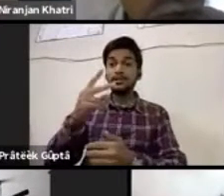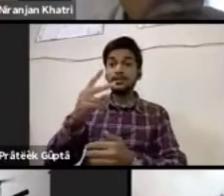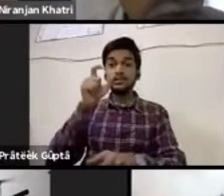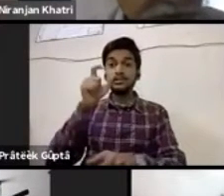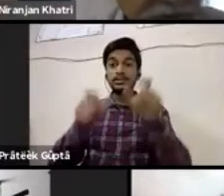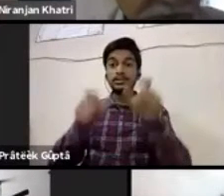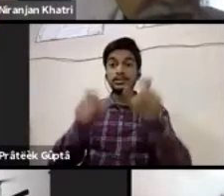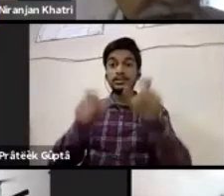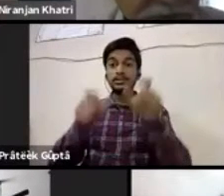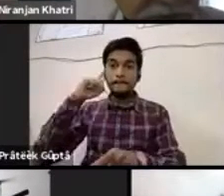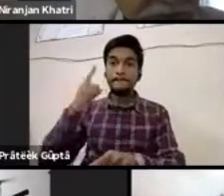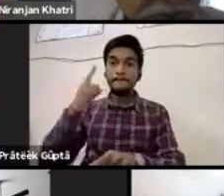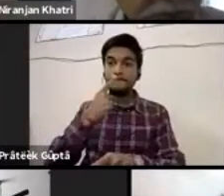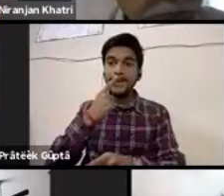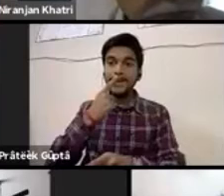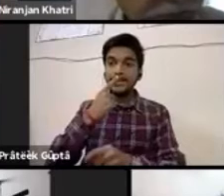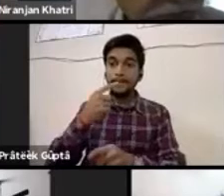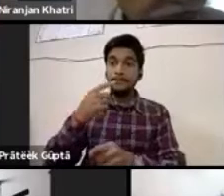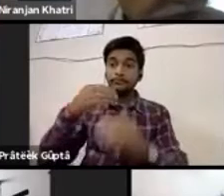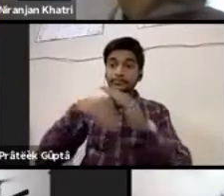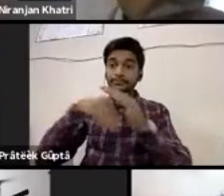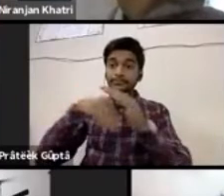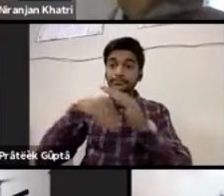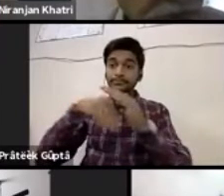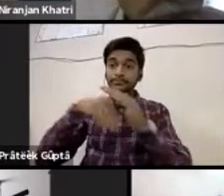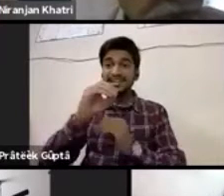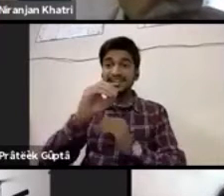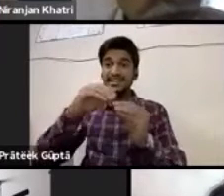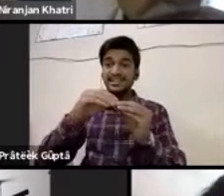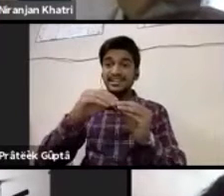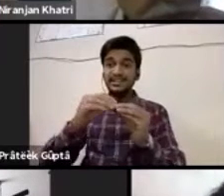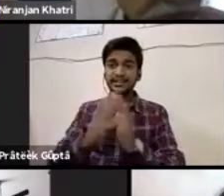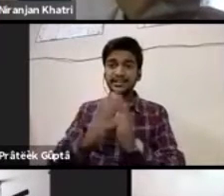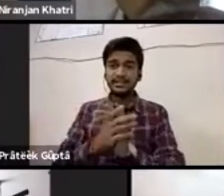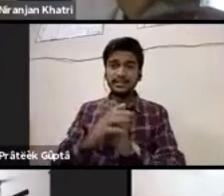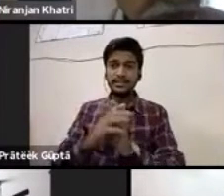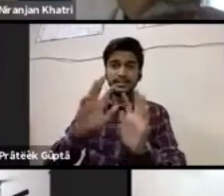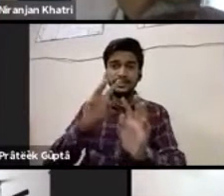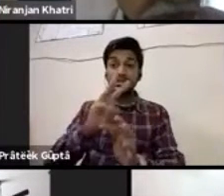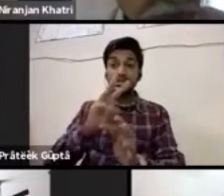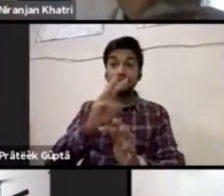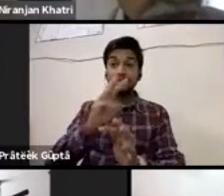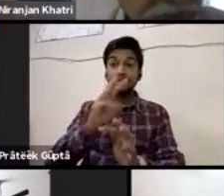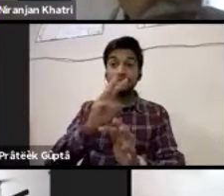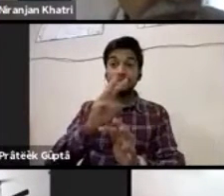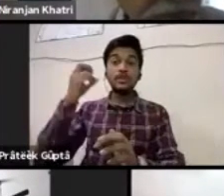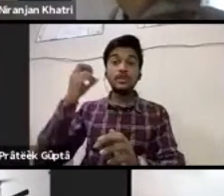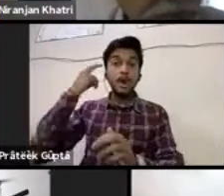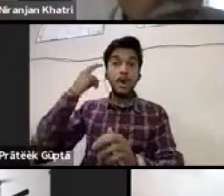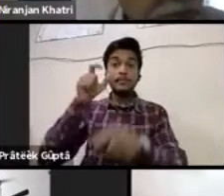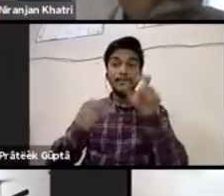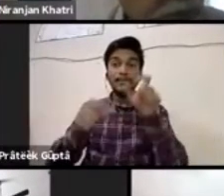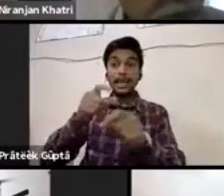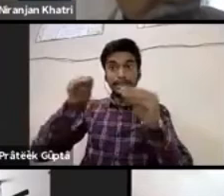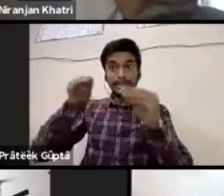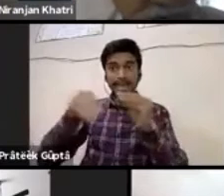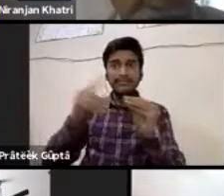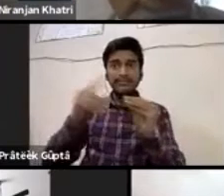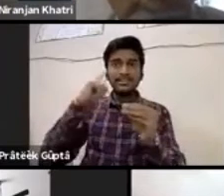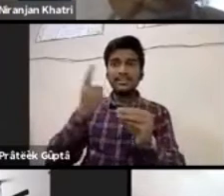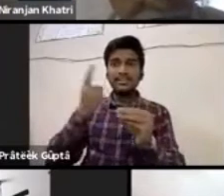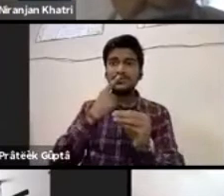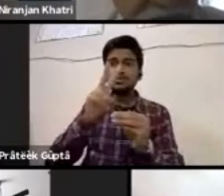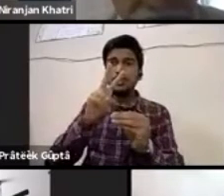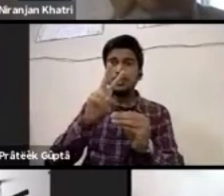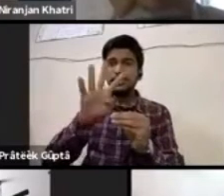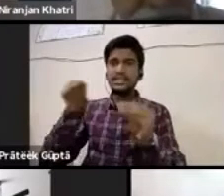300 PWDs सॉरी 300 हियरिंग स्टूडेंट वो वहां में पढ़ते हैं, और हर साल 8 आर्टिस्ट वहां से निकलते